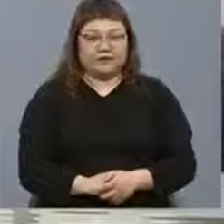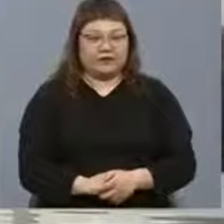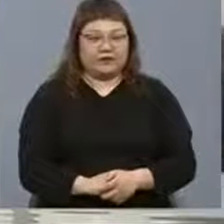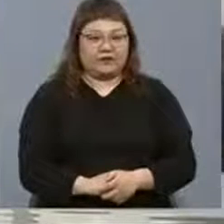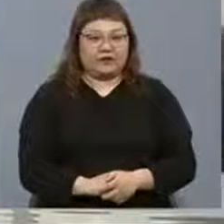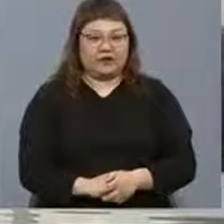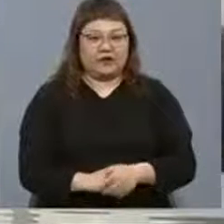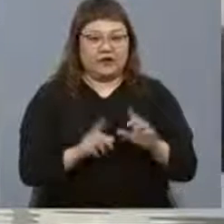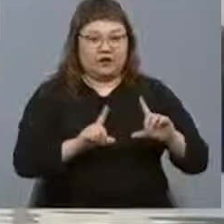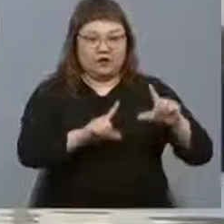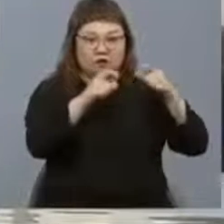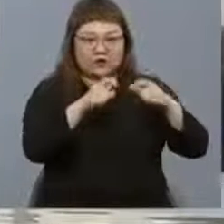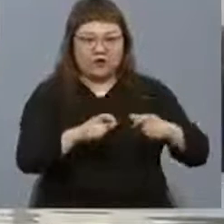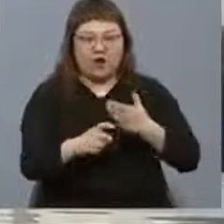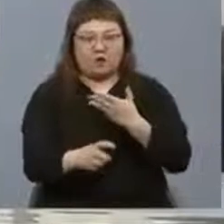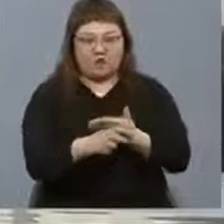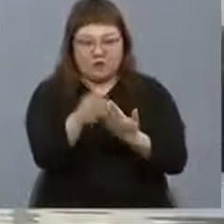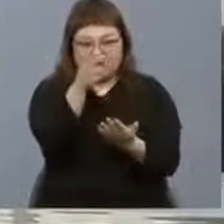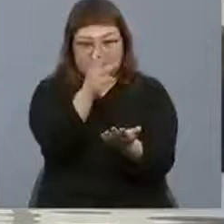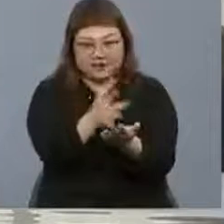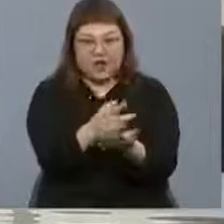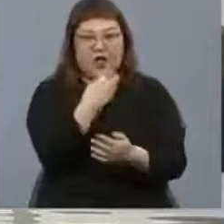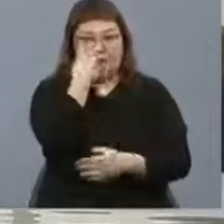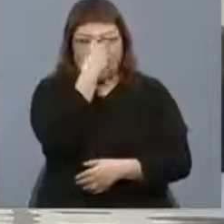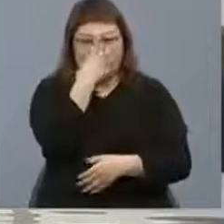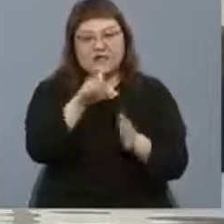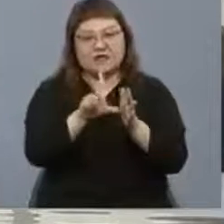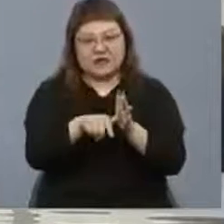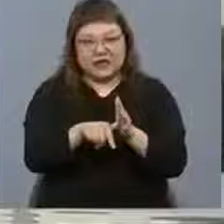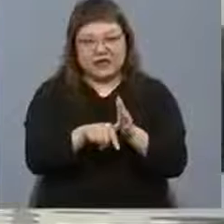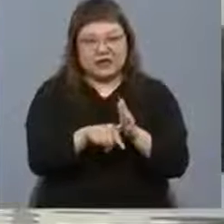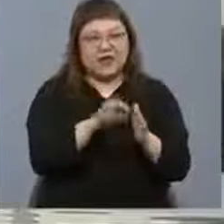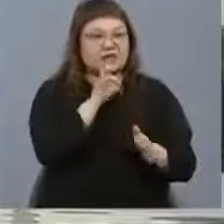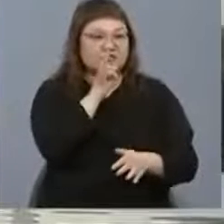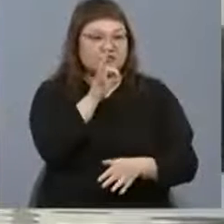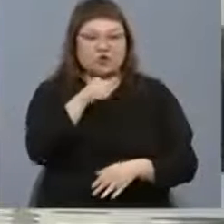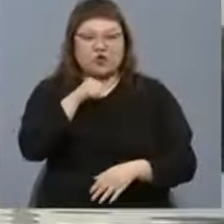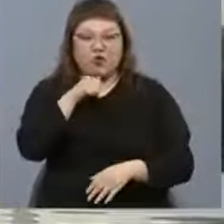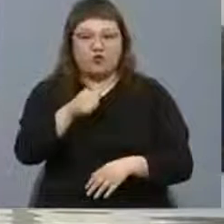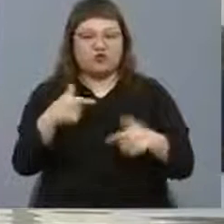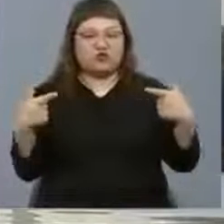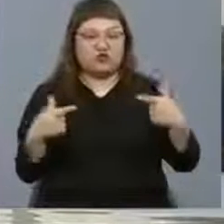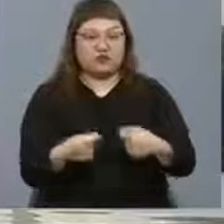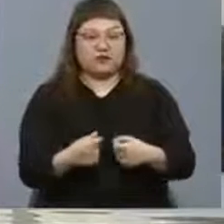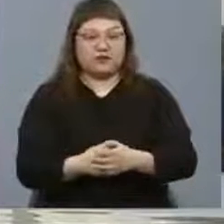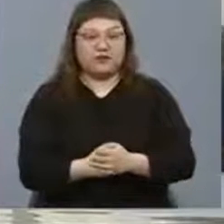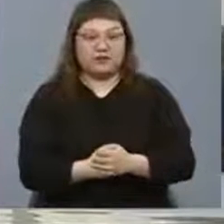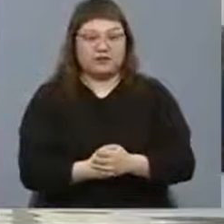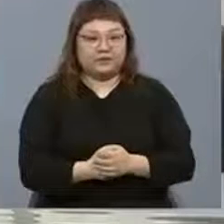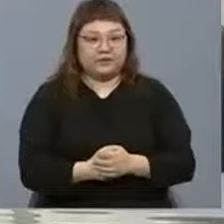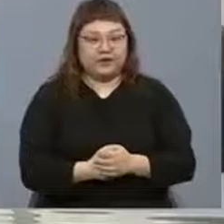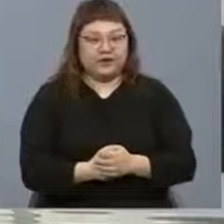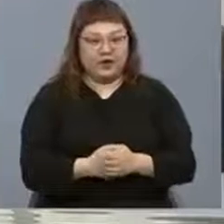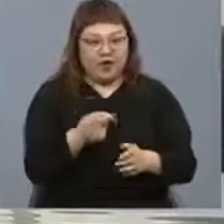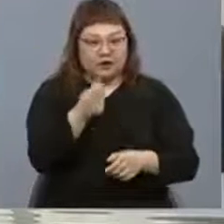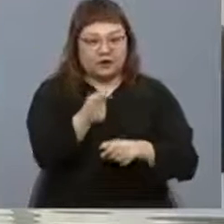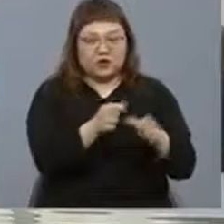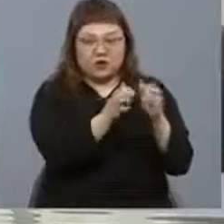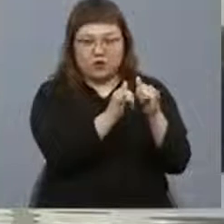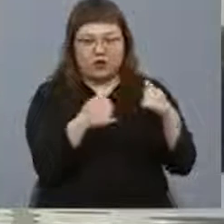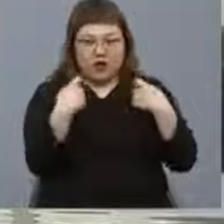다음 달부터 동지역 기준 불법 주정차 단속 유예 시간이 기존 10분에서 5분으로 줄어듭니다. 이에 대해